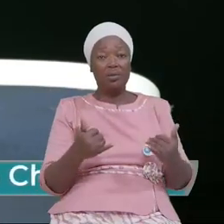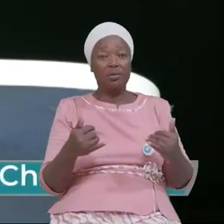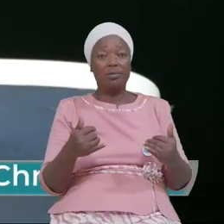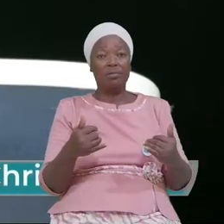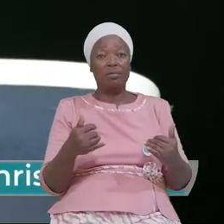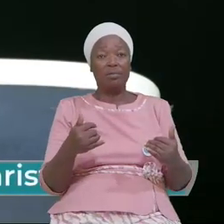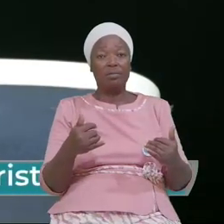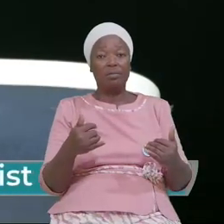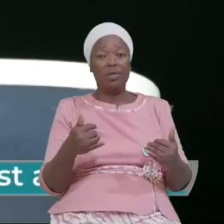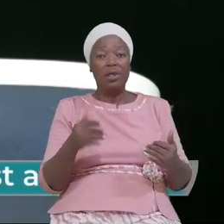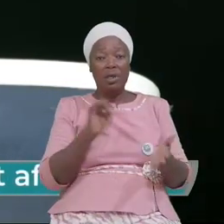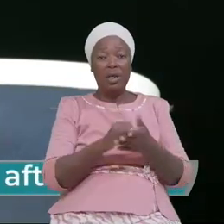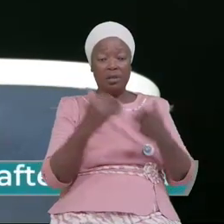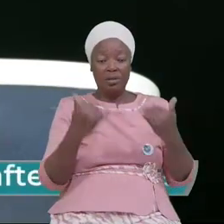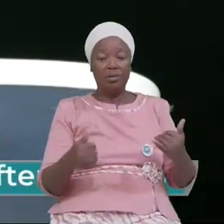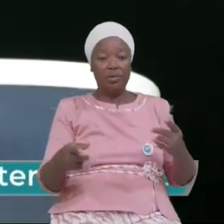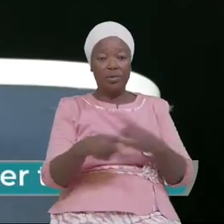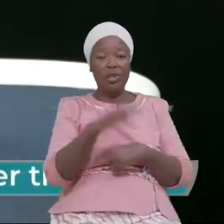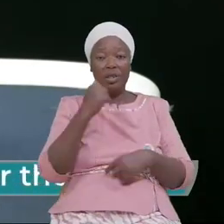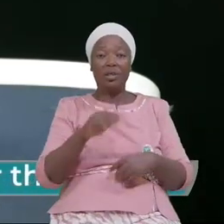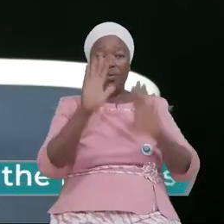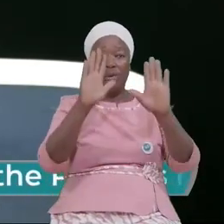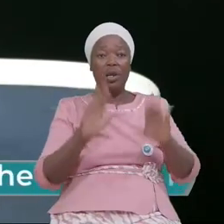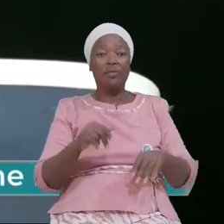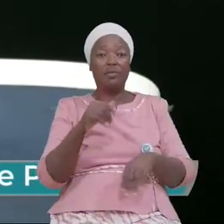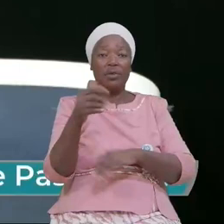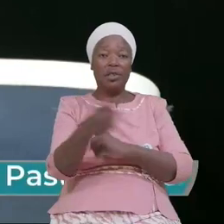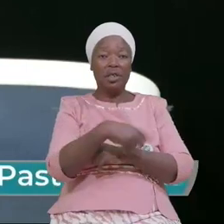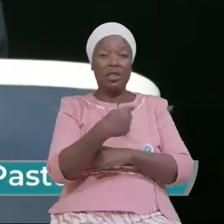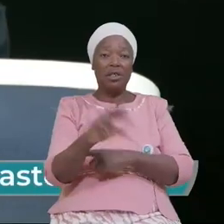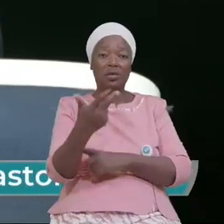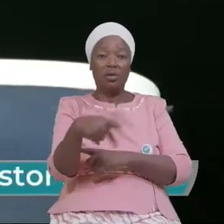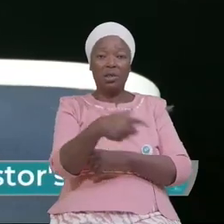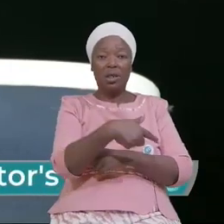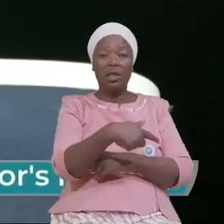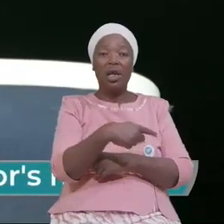que cette soirée est spéciale, troisième jour. Et